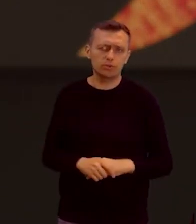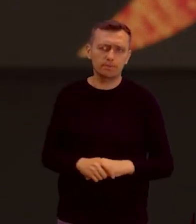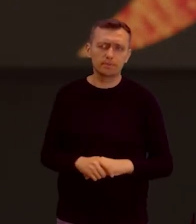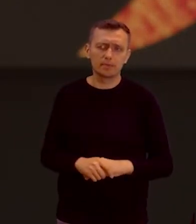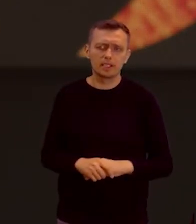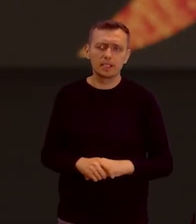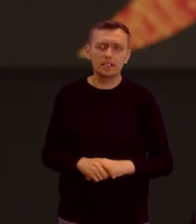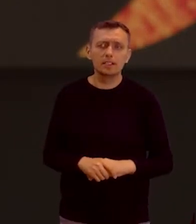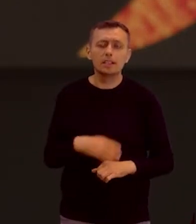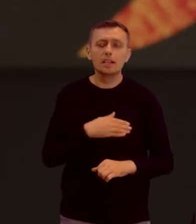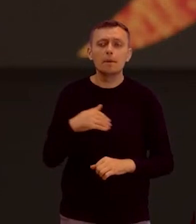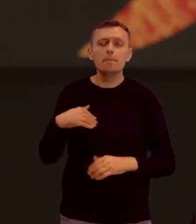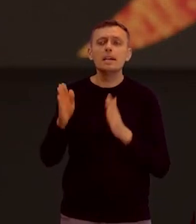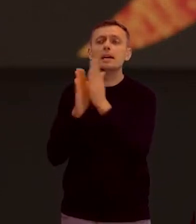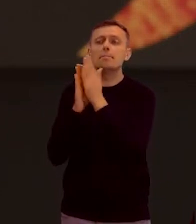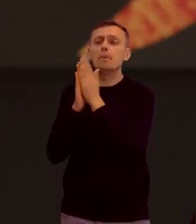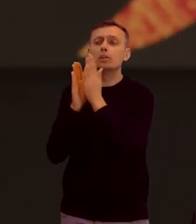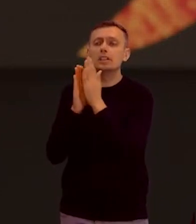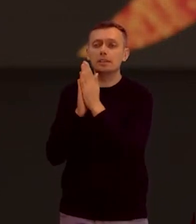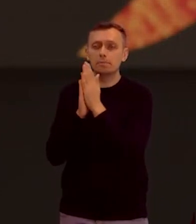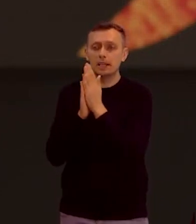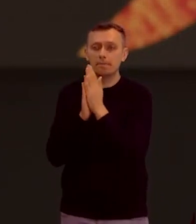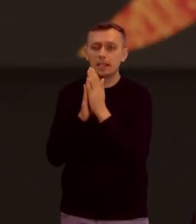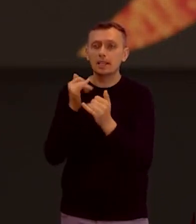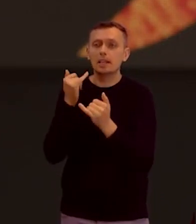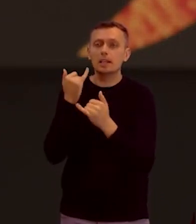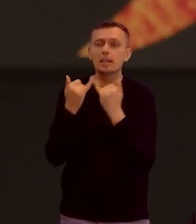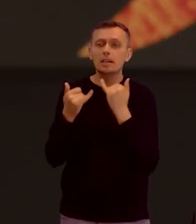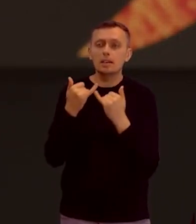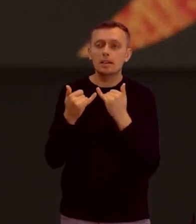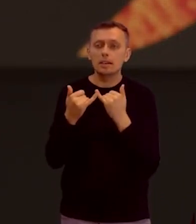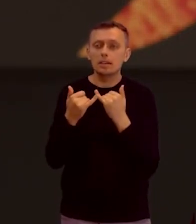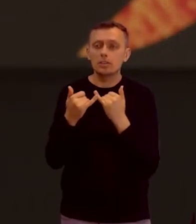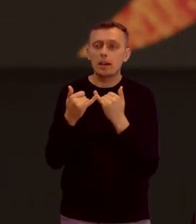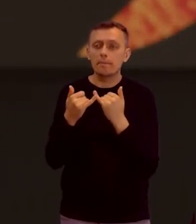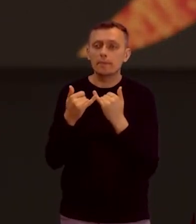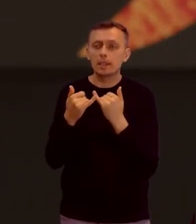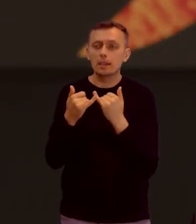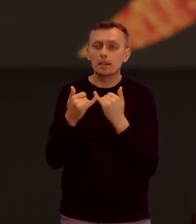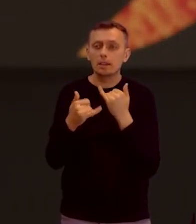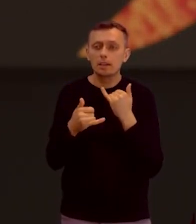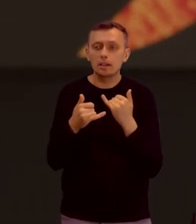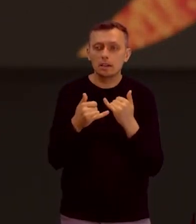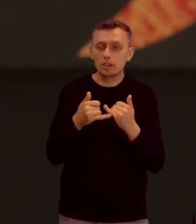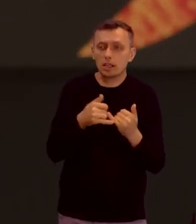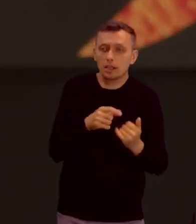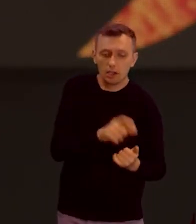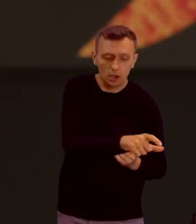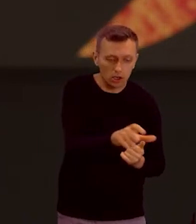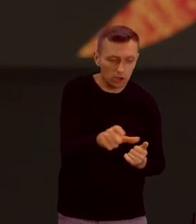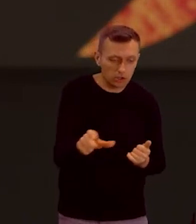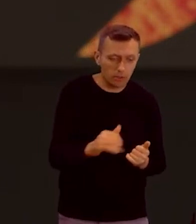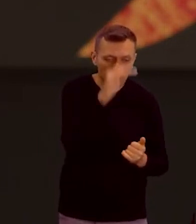się, żeby Bóg błogosławił tym dorosłym, którzy okazują miłość Jezusa dzieciom na całym